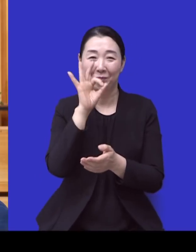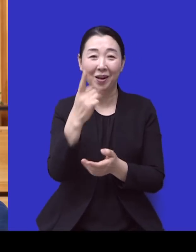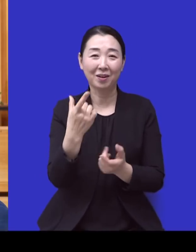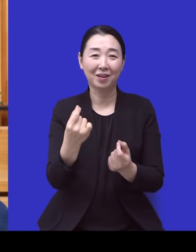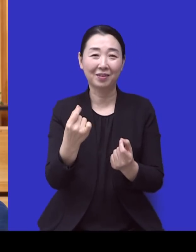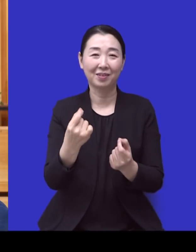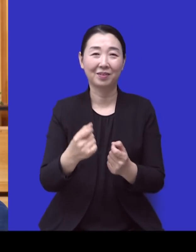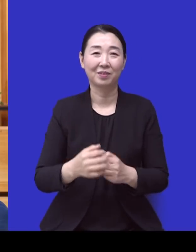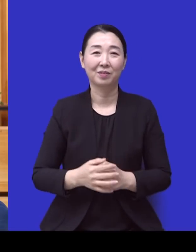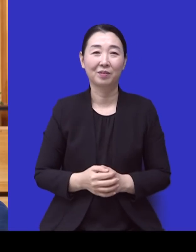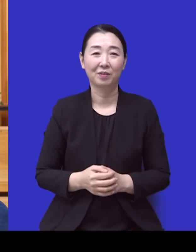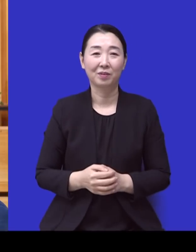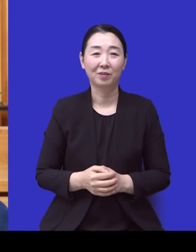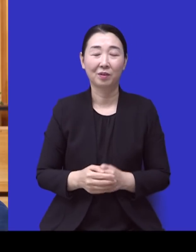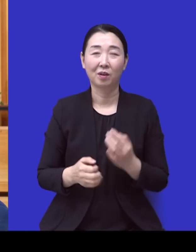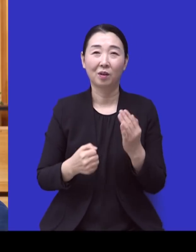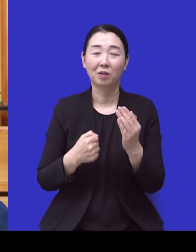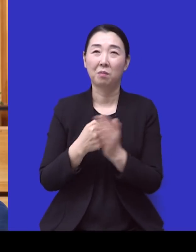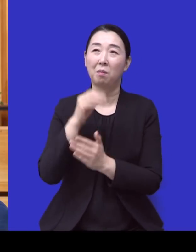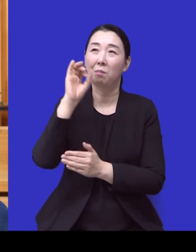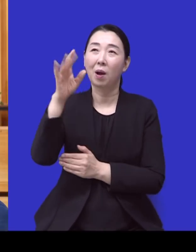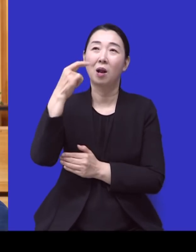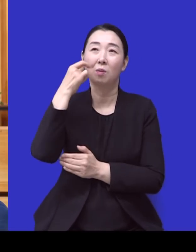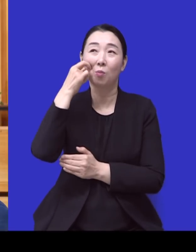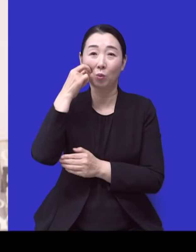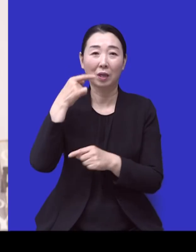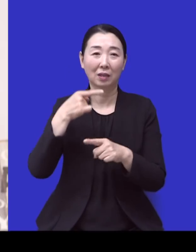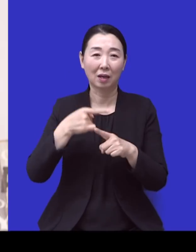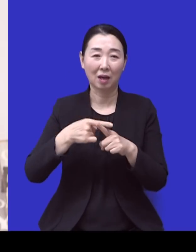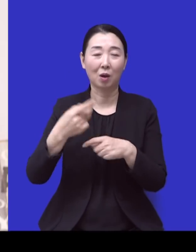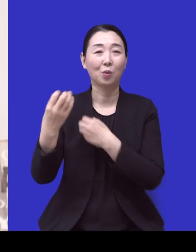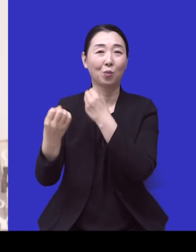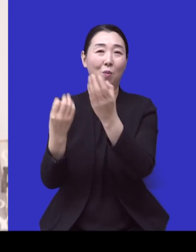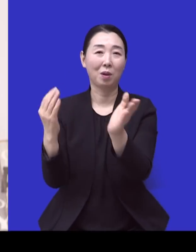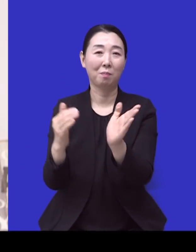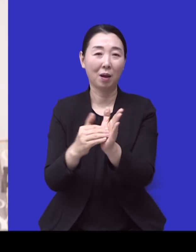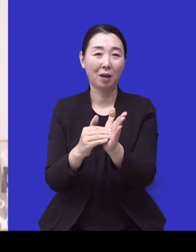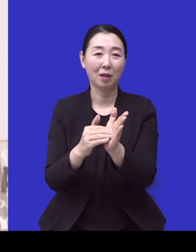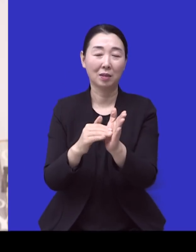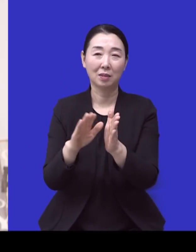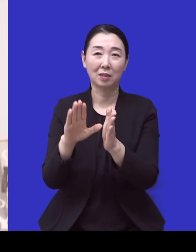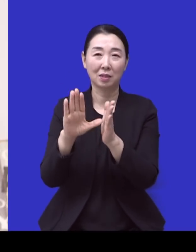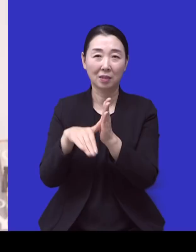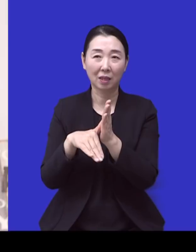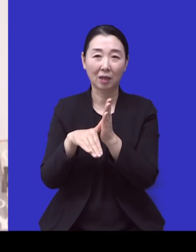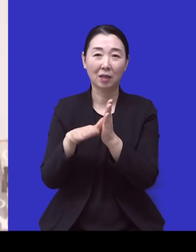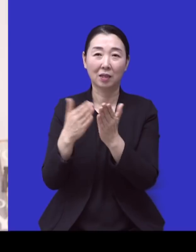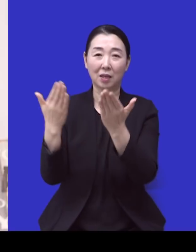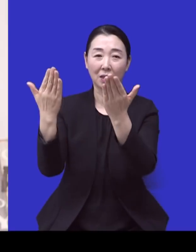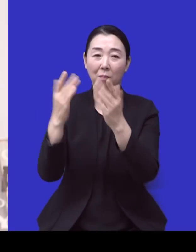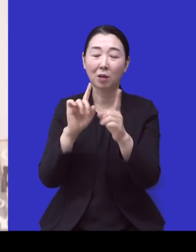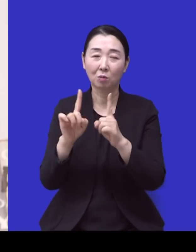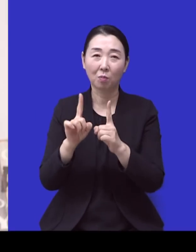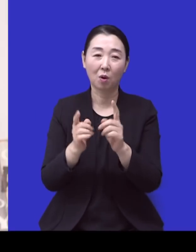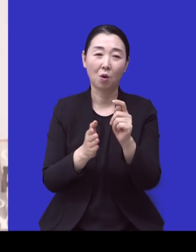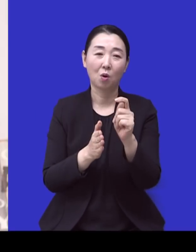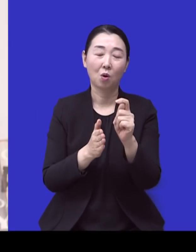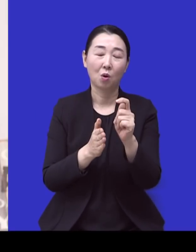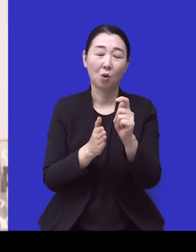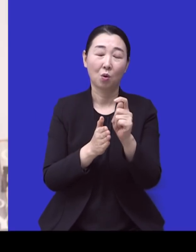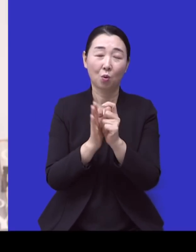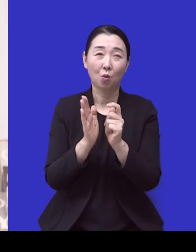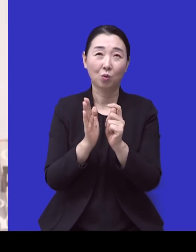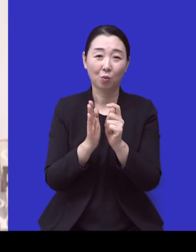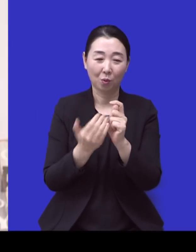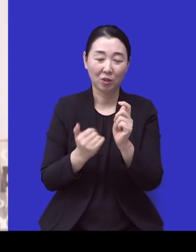되게 진짜 주님 말을 못하고 있다가 네. 딱 고백을 했는데 그때 딱 저에게 주신 말씀이 고린도전서 13장